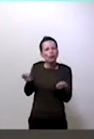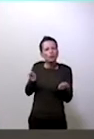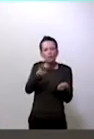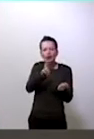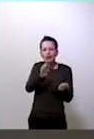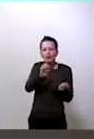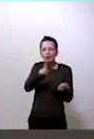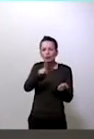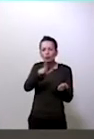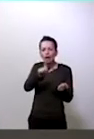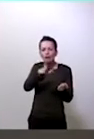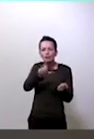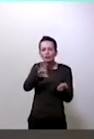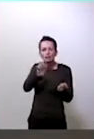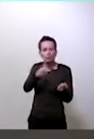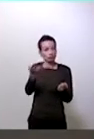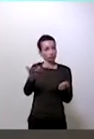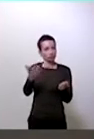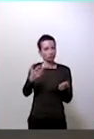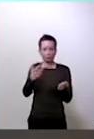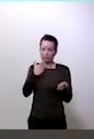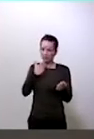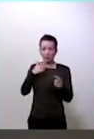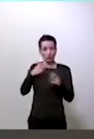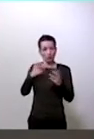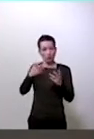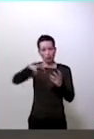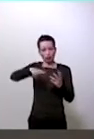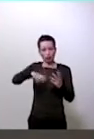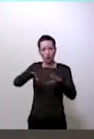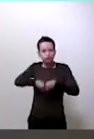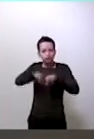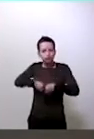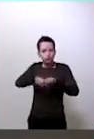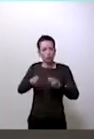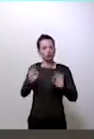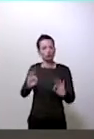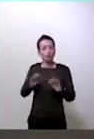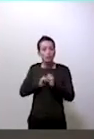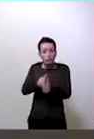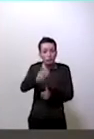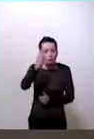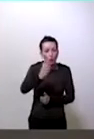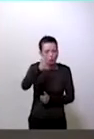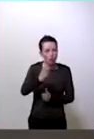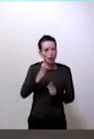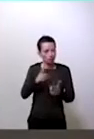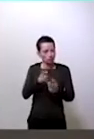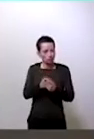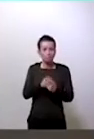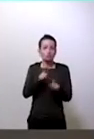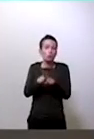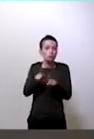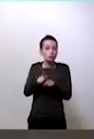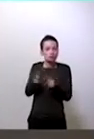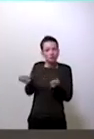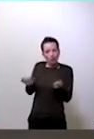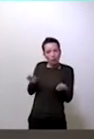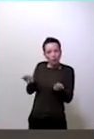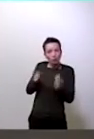régulation, c'est à la fois la régulation de la production de logements en fonction des besoins, mais c'est aussi la régulation